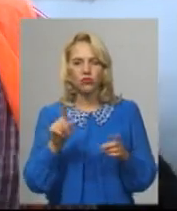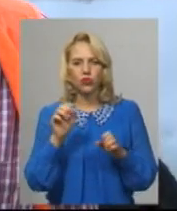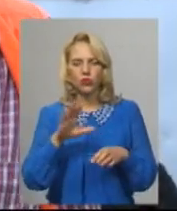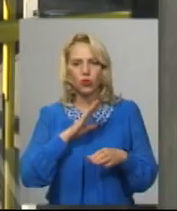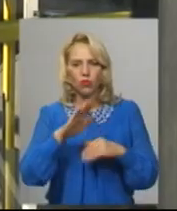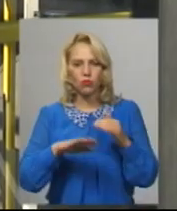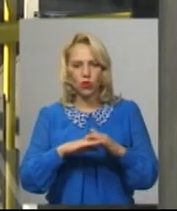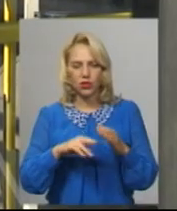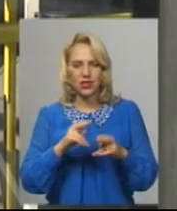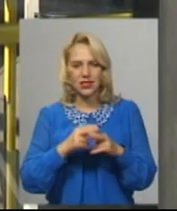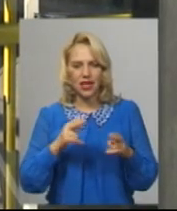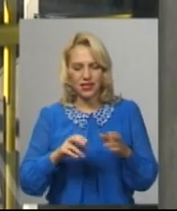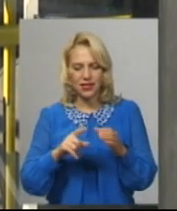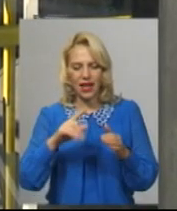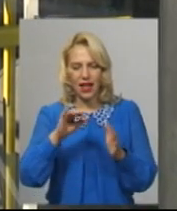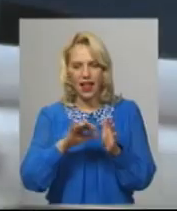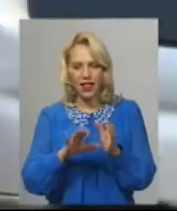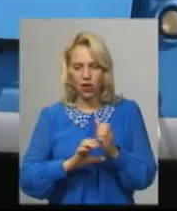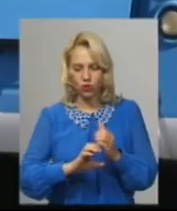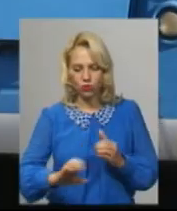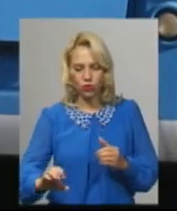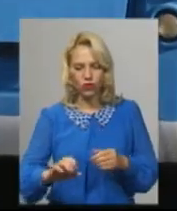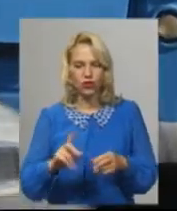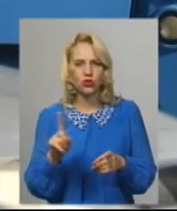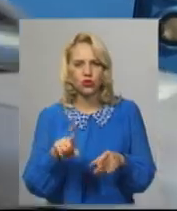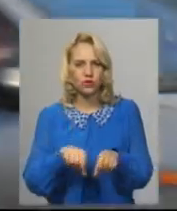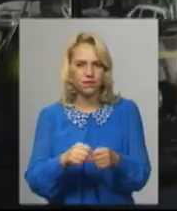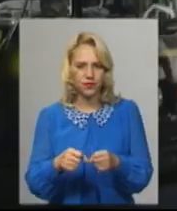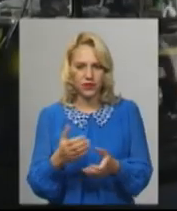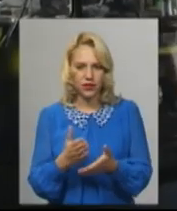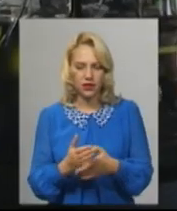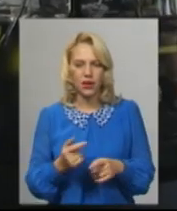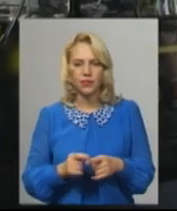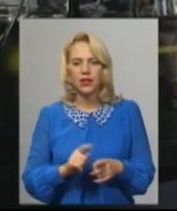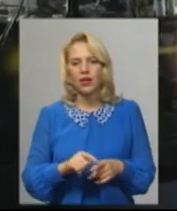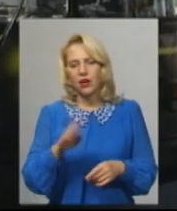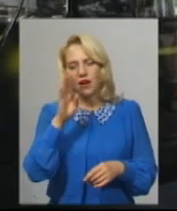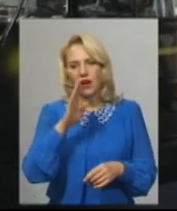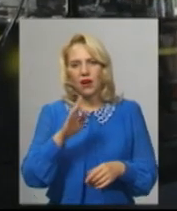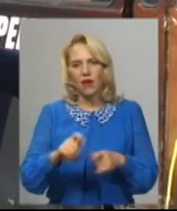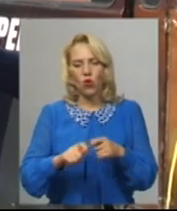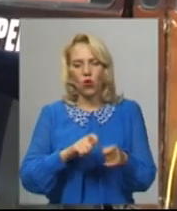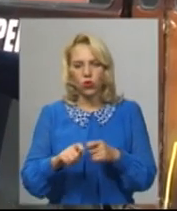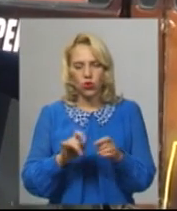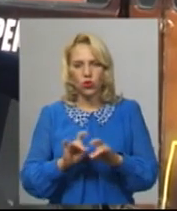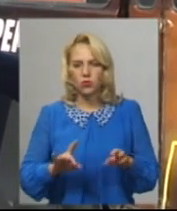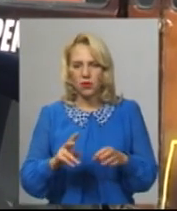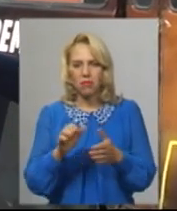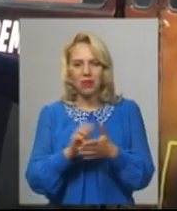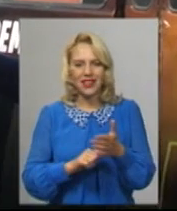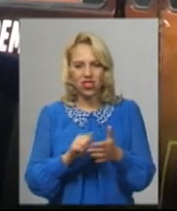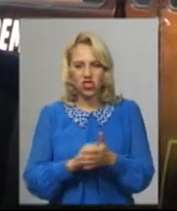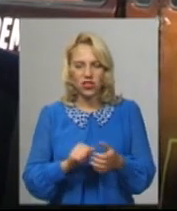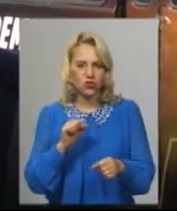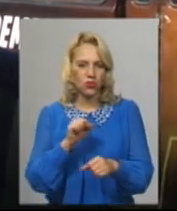перебити під землею. Олександр Тагіїв працює 19 років кондуктором. Розповідає, про причини зупинки електротранспорту йому не повідомили.